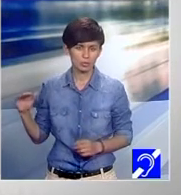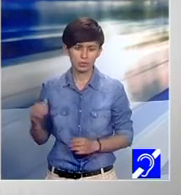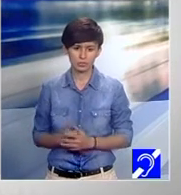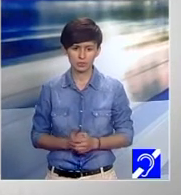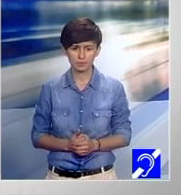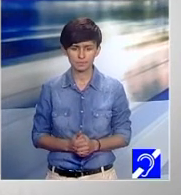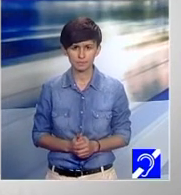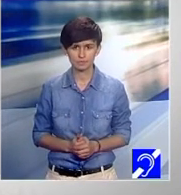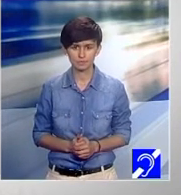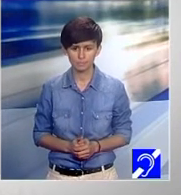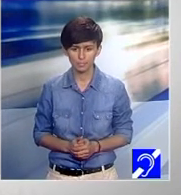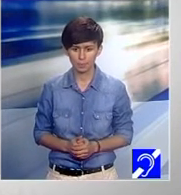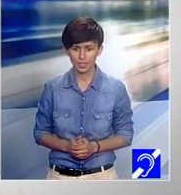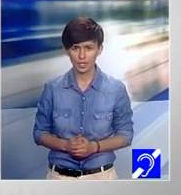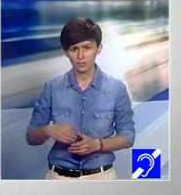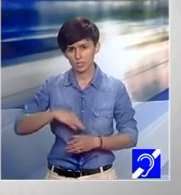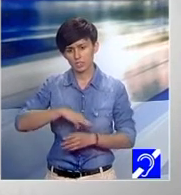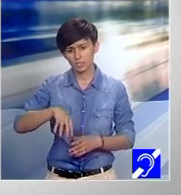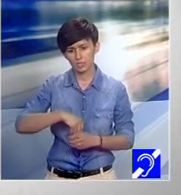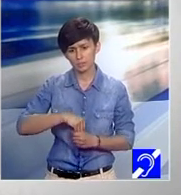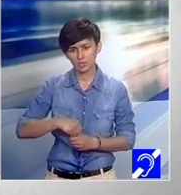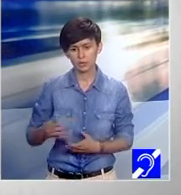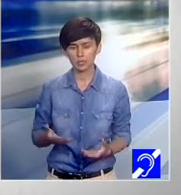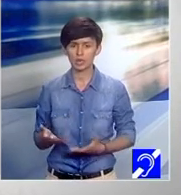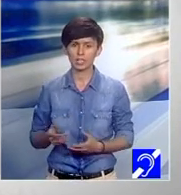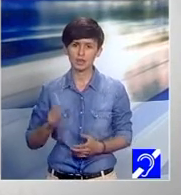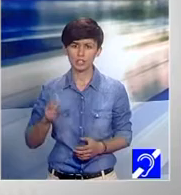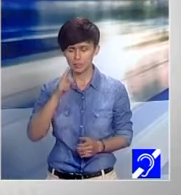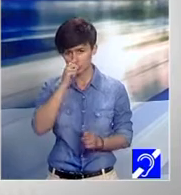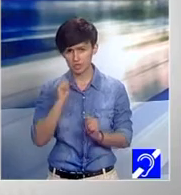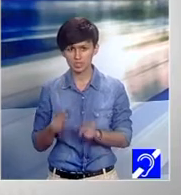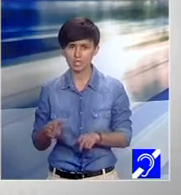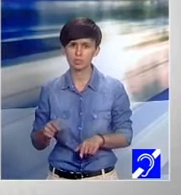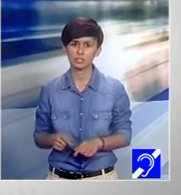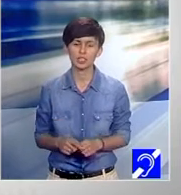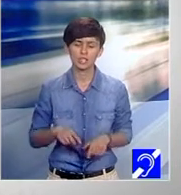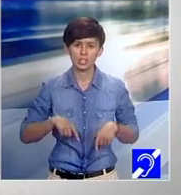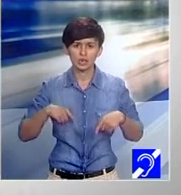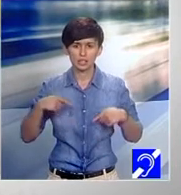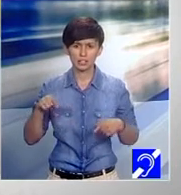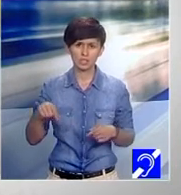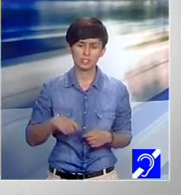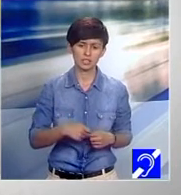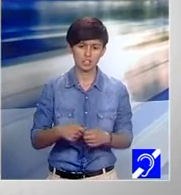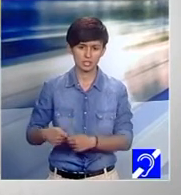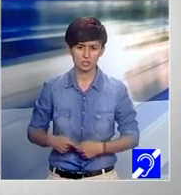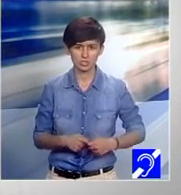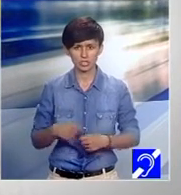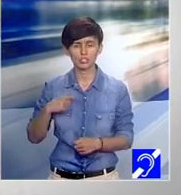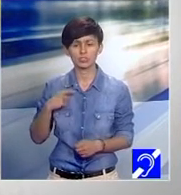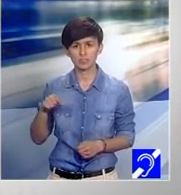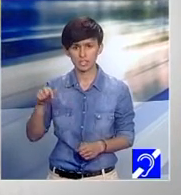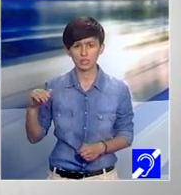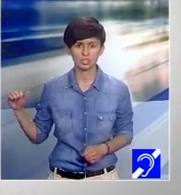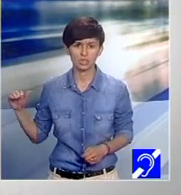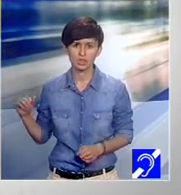și automat al mamei care va trebui să renunțe la viața ei socială și va fi și ea și copilul